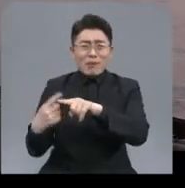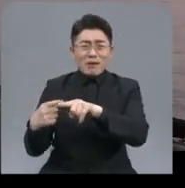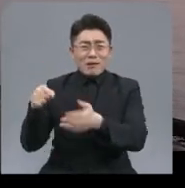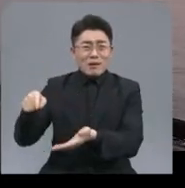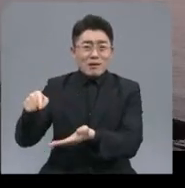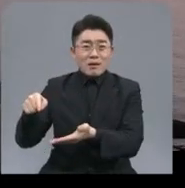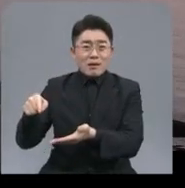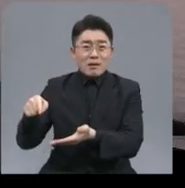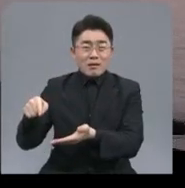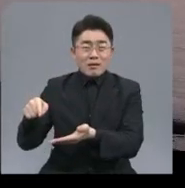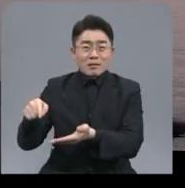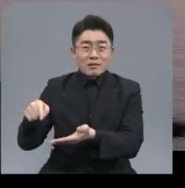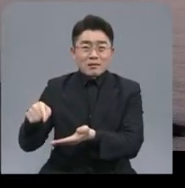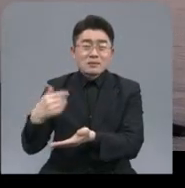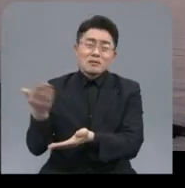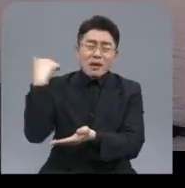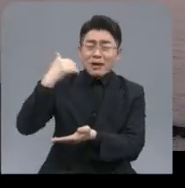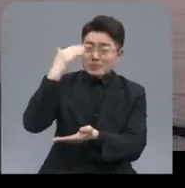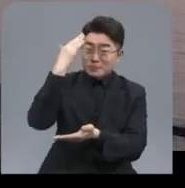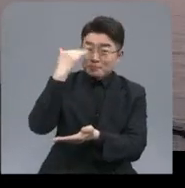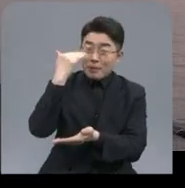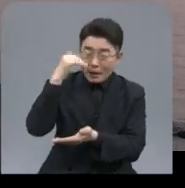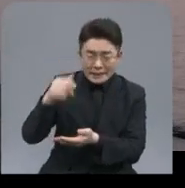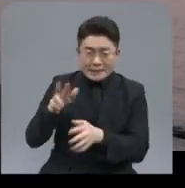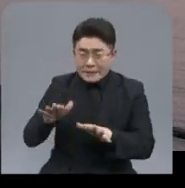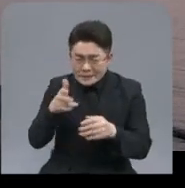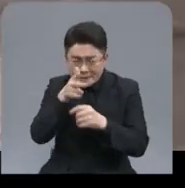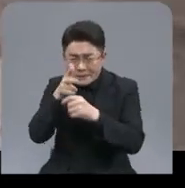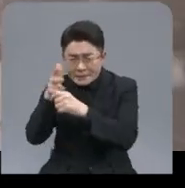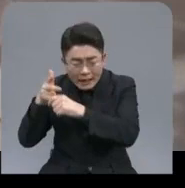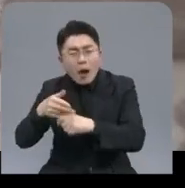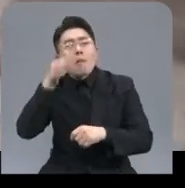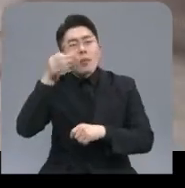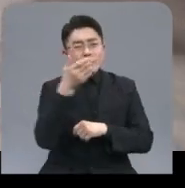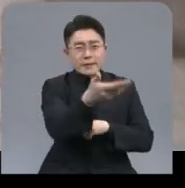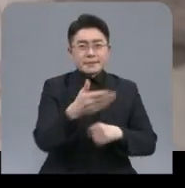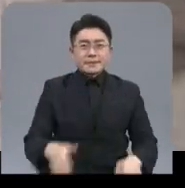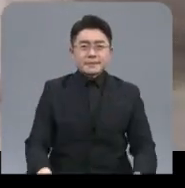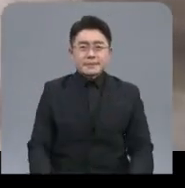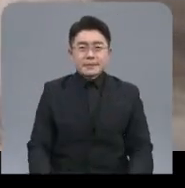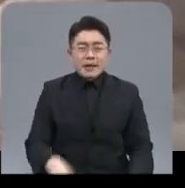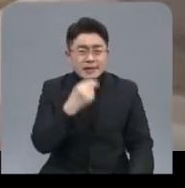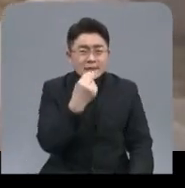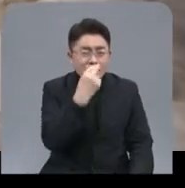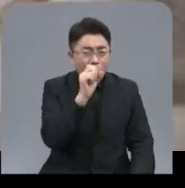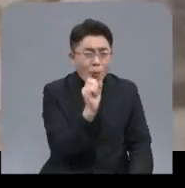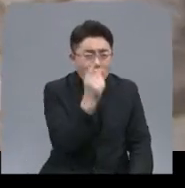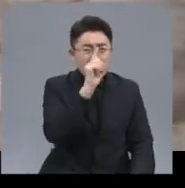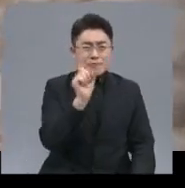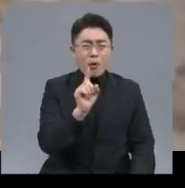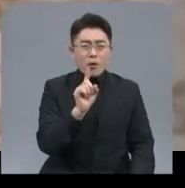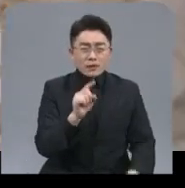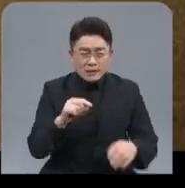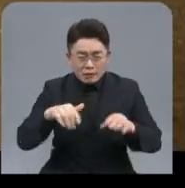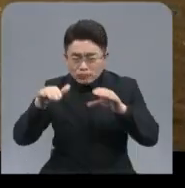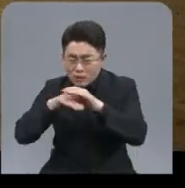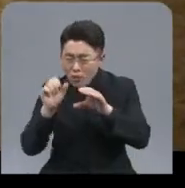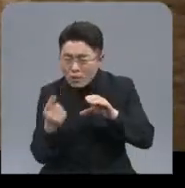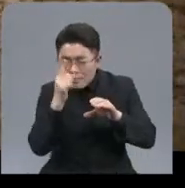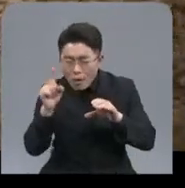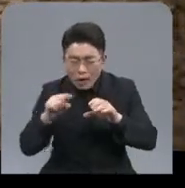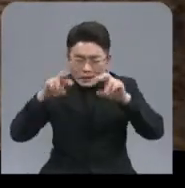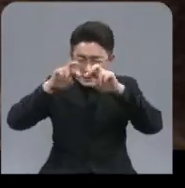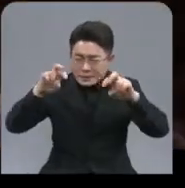về giá trị của những hòn đất bé nhỏ Năm tập của phim tài liệu huyết đần us với nội dung kết nối quá khứ với hiện tại quá nham thạch